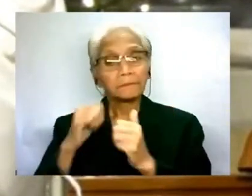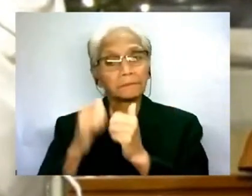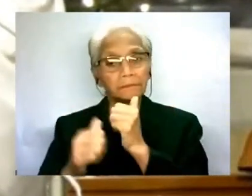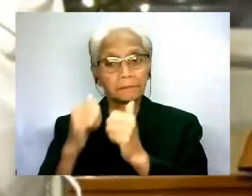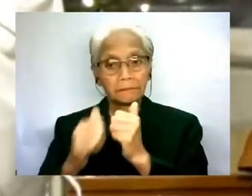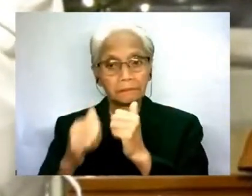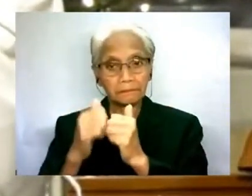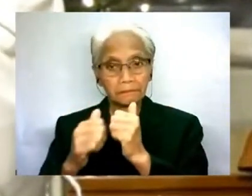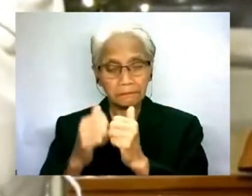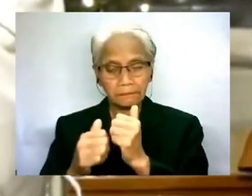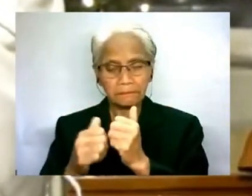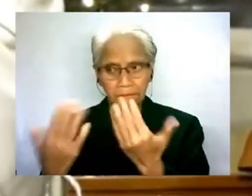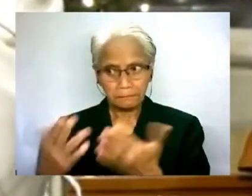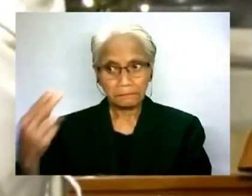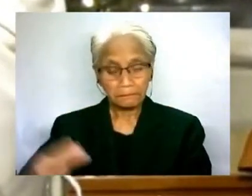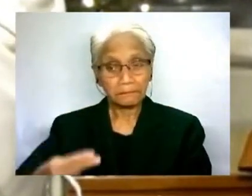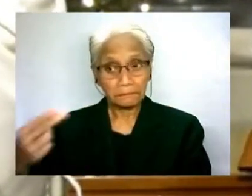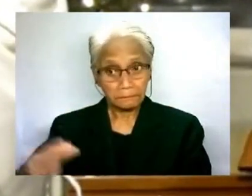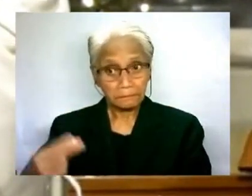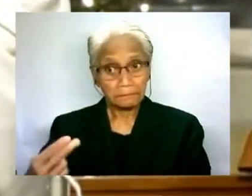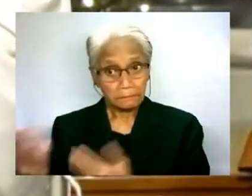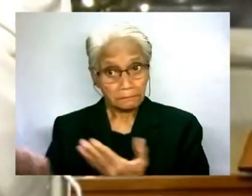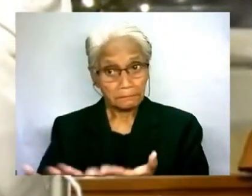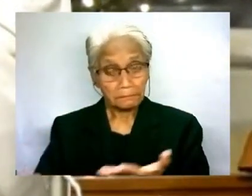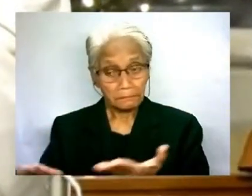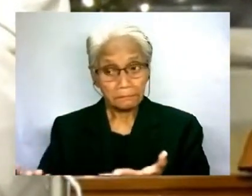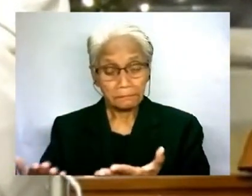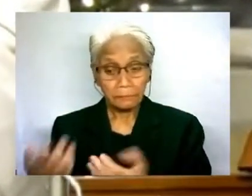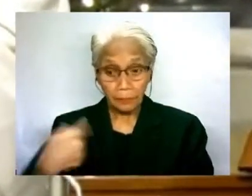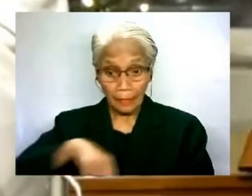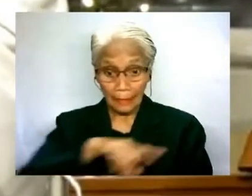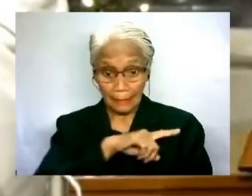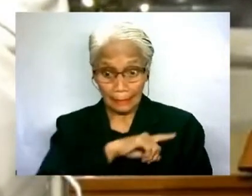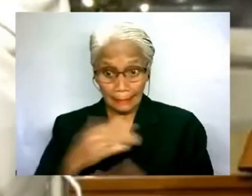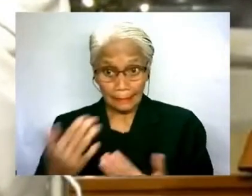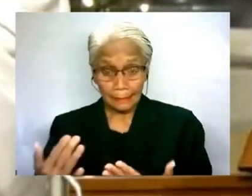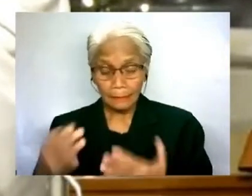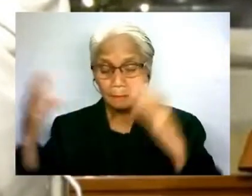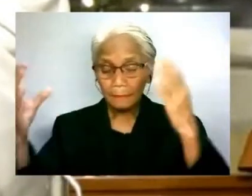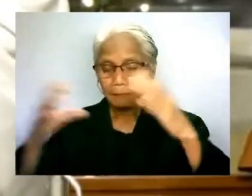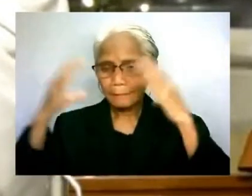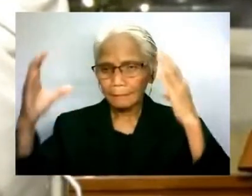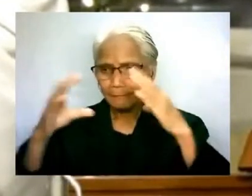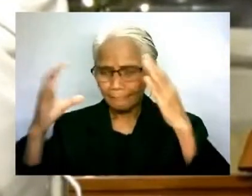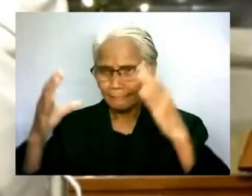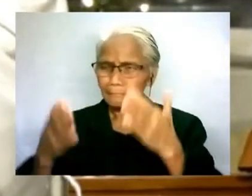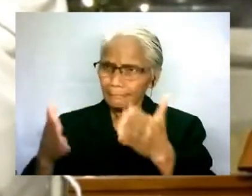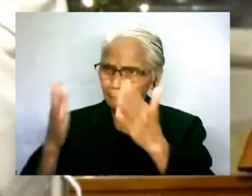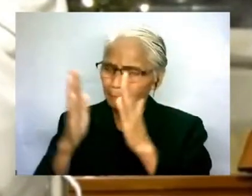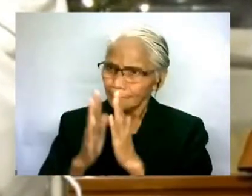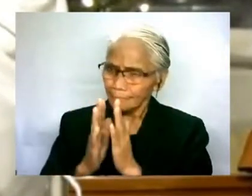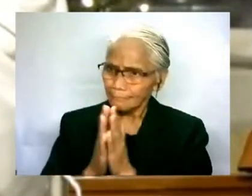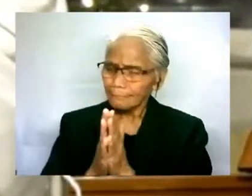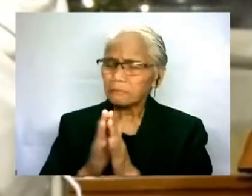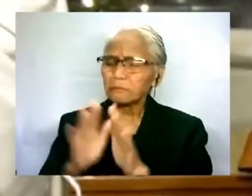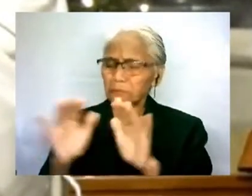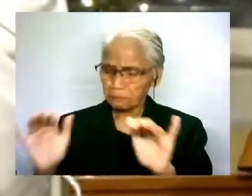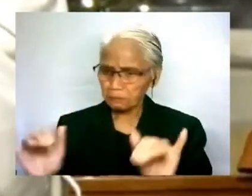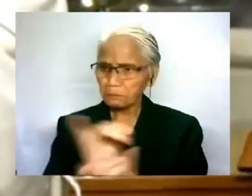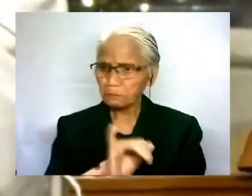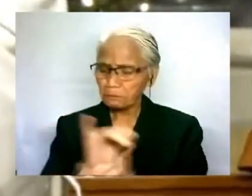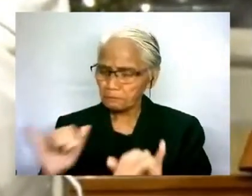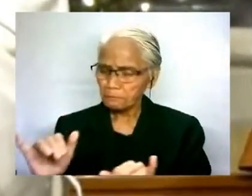kasaysayang ito. Sa ating pagdiriwang ngayon, hilingin natin na matulad ang ating mga